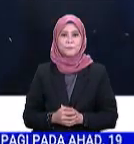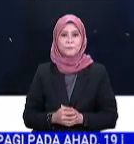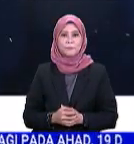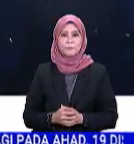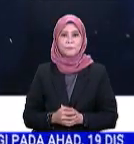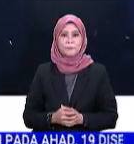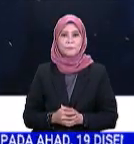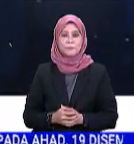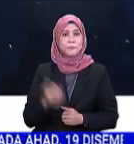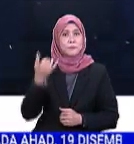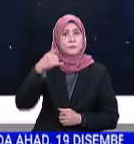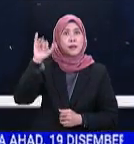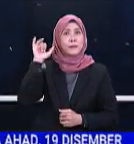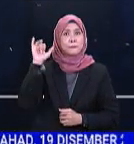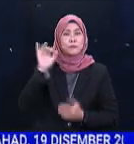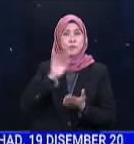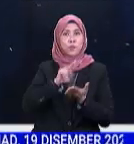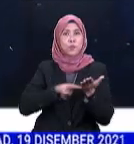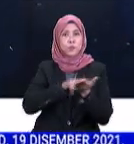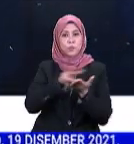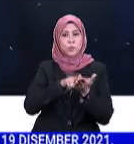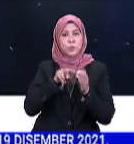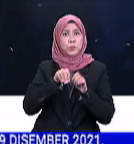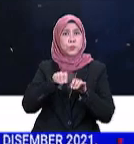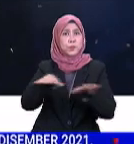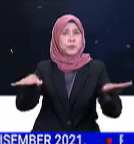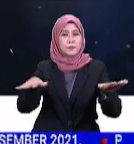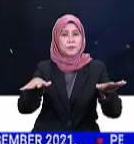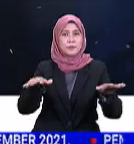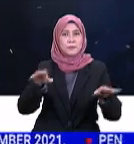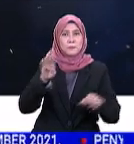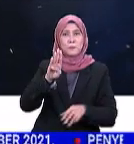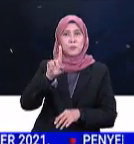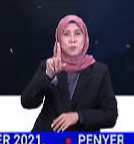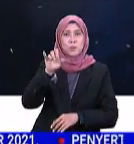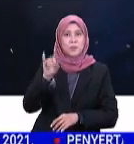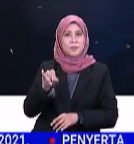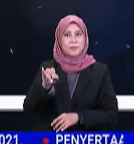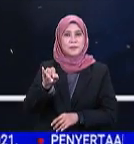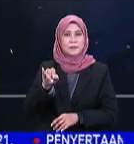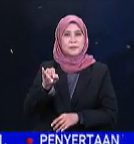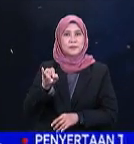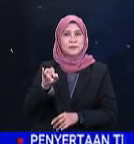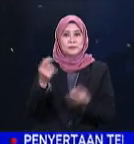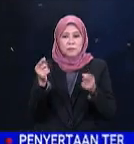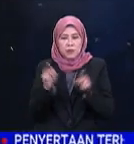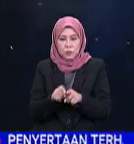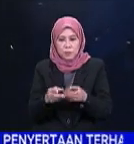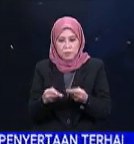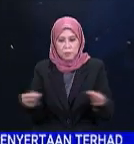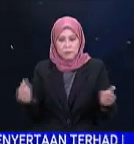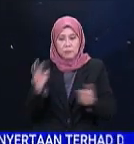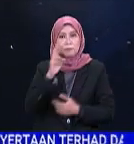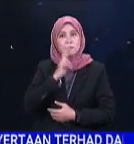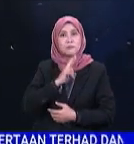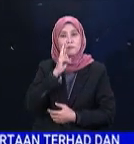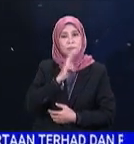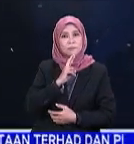Nak clarify, semalam viral video bully yang dikatakan berlaku di Tanah Merah.